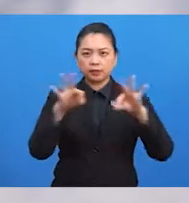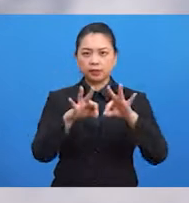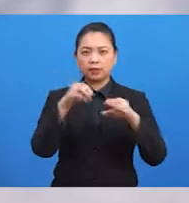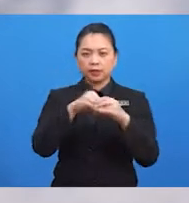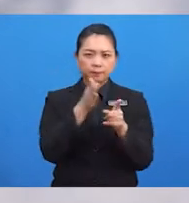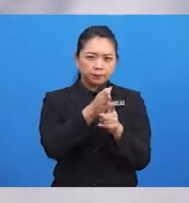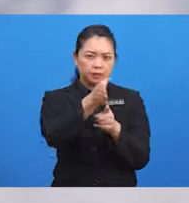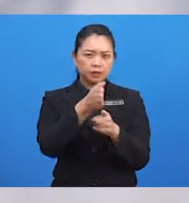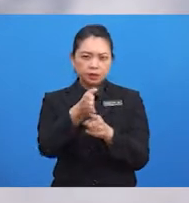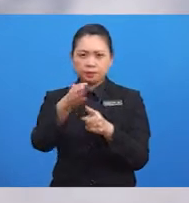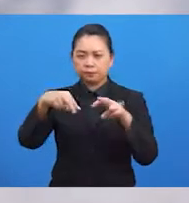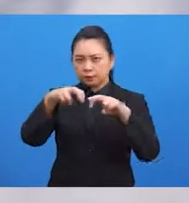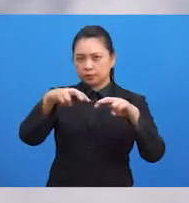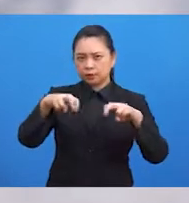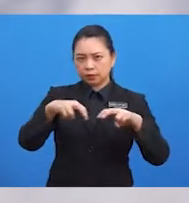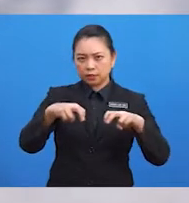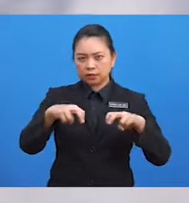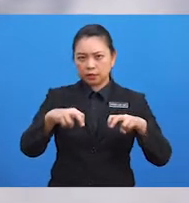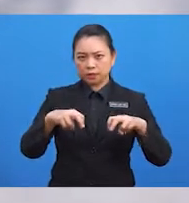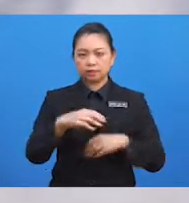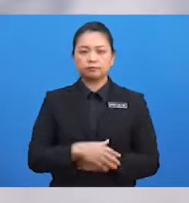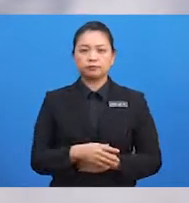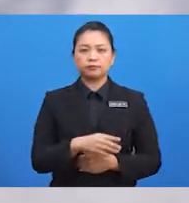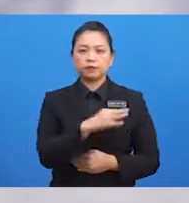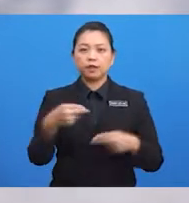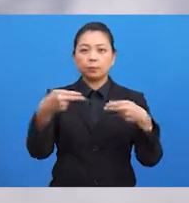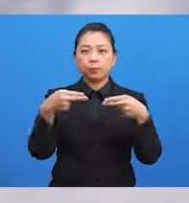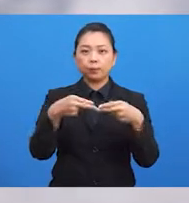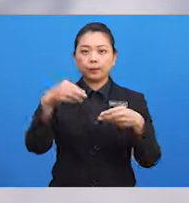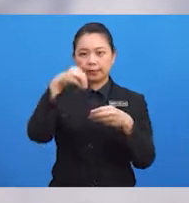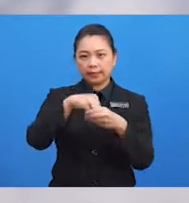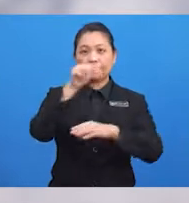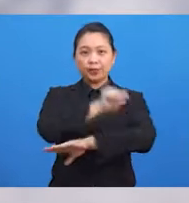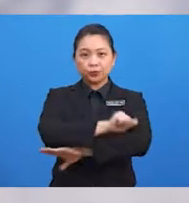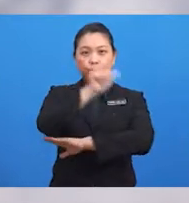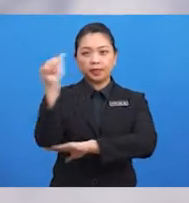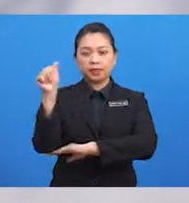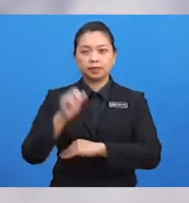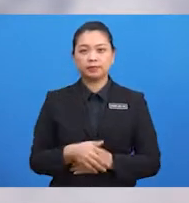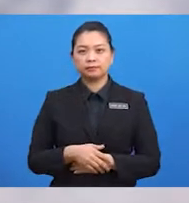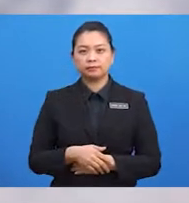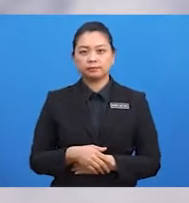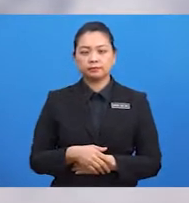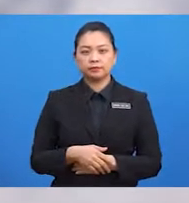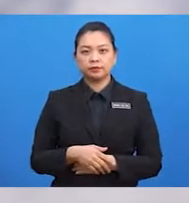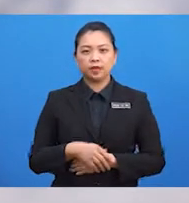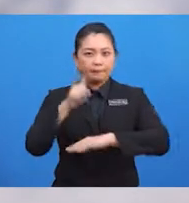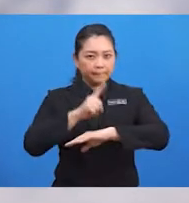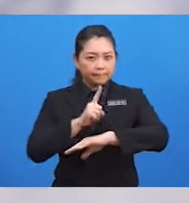bidang penyelidikan mahupun perhubungan dalam astronomi. Di saat